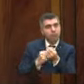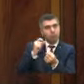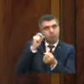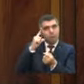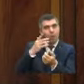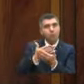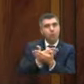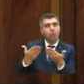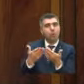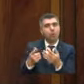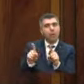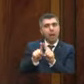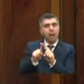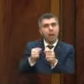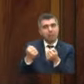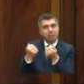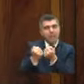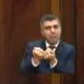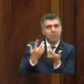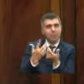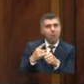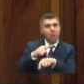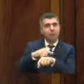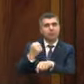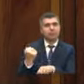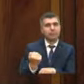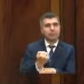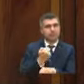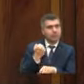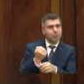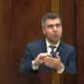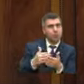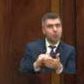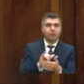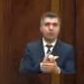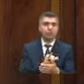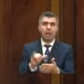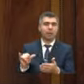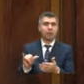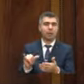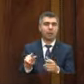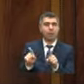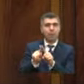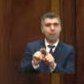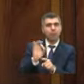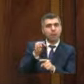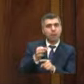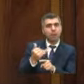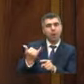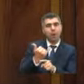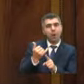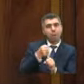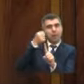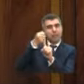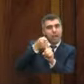عن الصراعات الفارغة وتضييع الوقت والطاقات، ويأتي في صدارة أولوياتها تنزيل